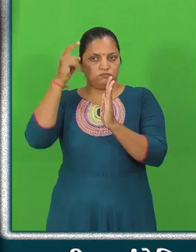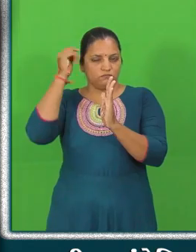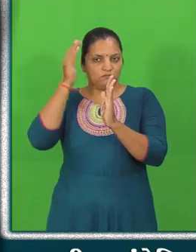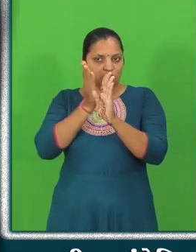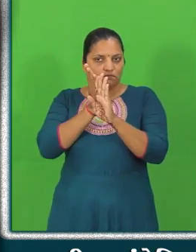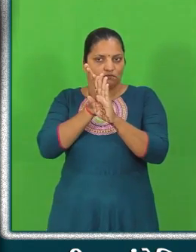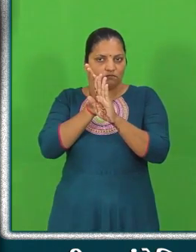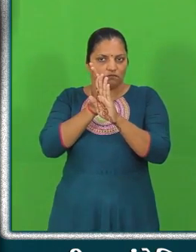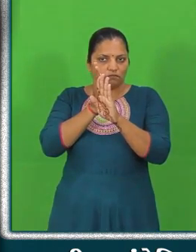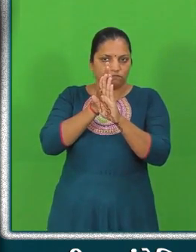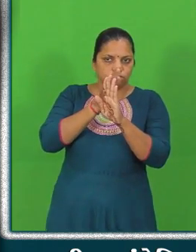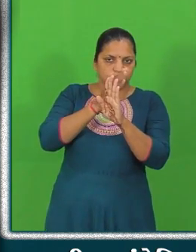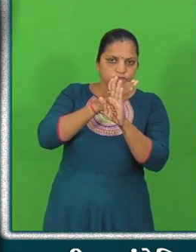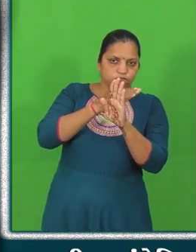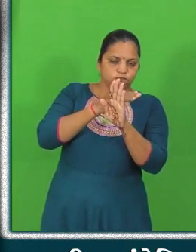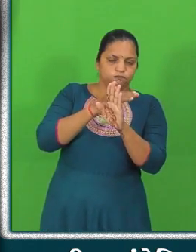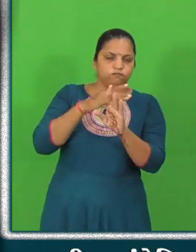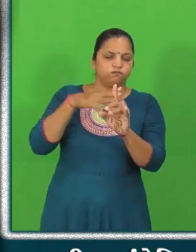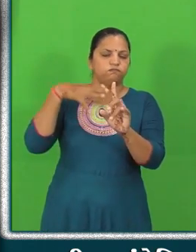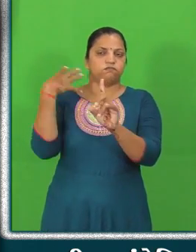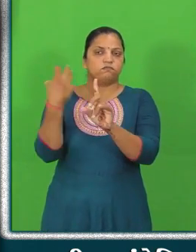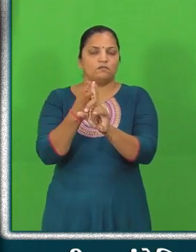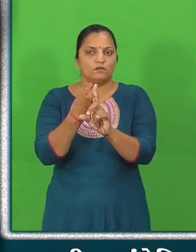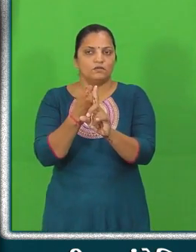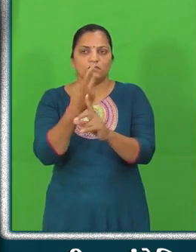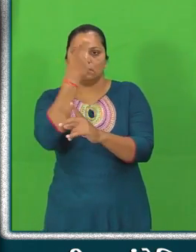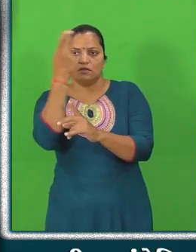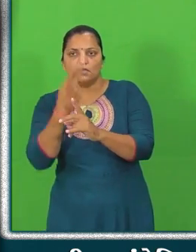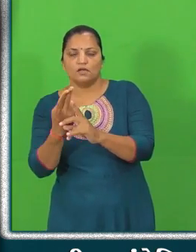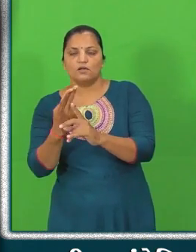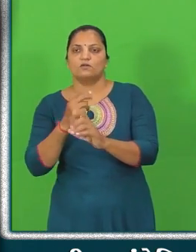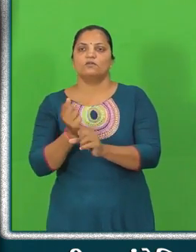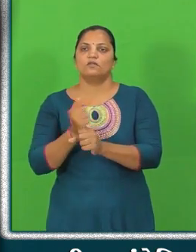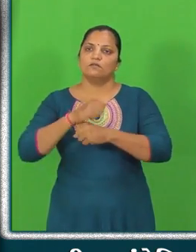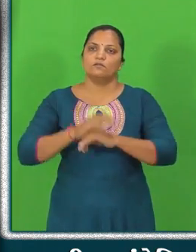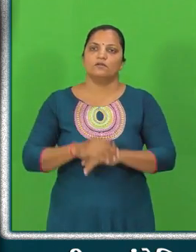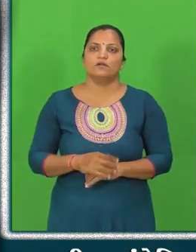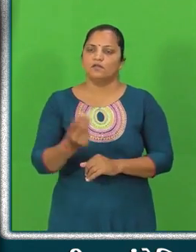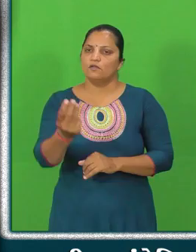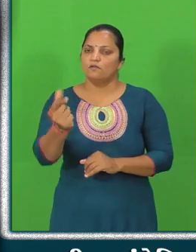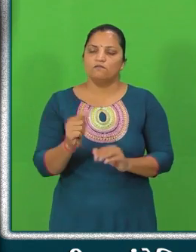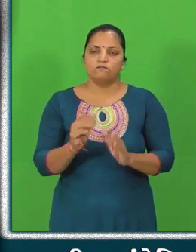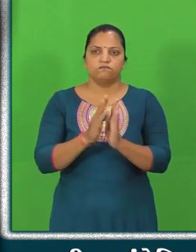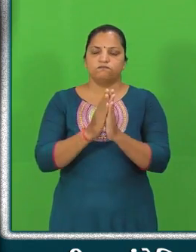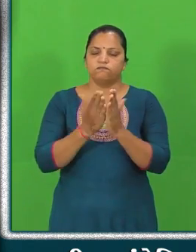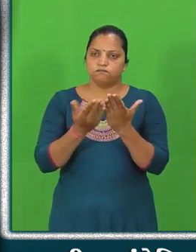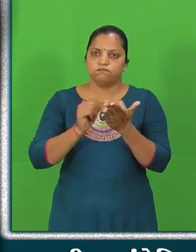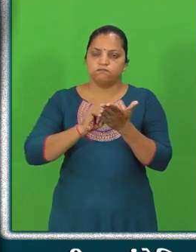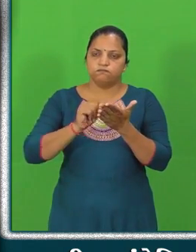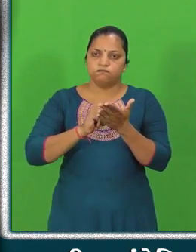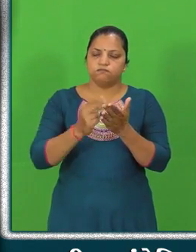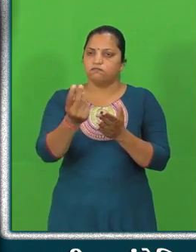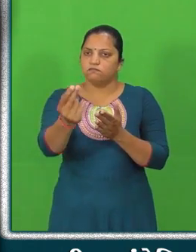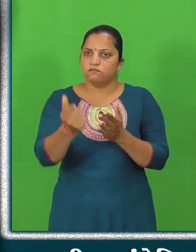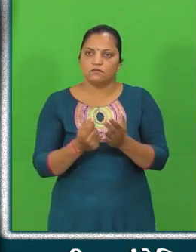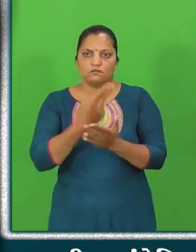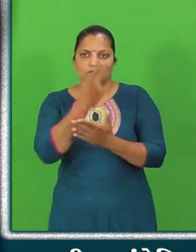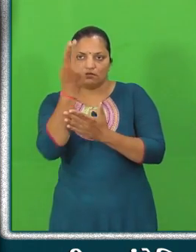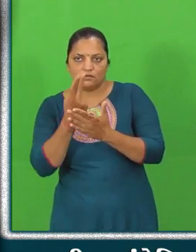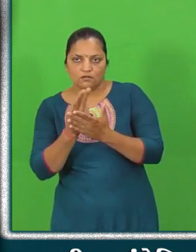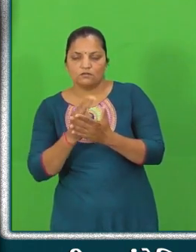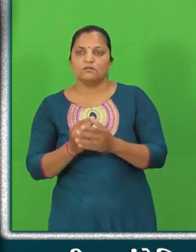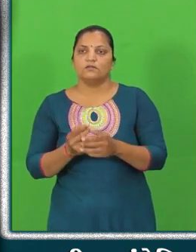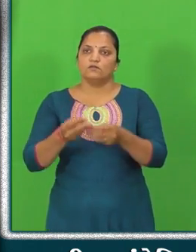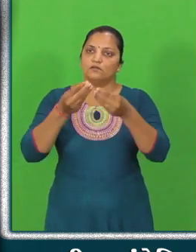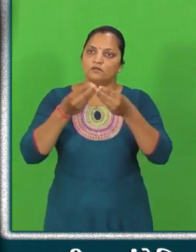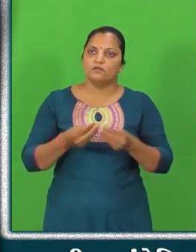અને ઝીલીને ક્યાં મળે છે એ આકૃતિ દોરવાની છે. ઝડપથી તમારી નોટની અંદર ઝડપથી આકૃતિ દોરી કાઢો ફટાફટ.